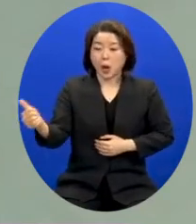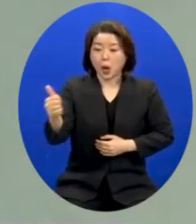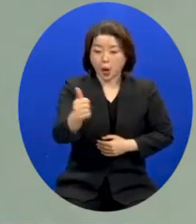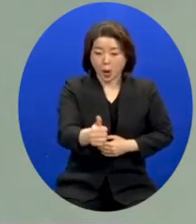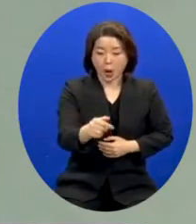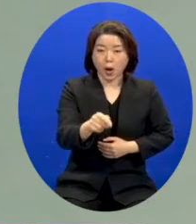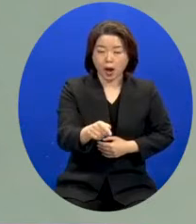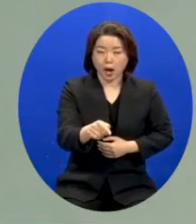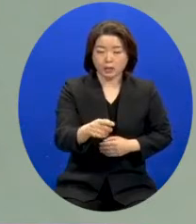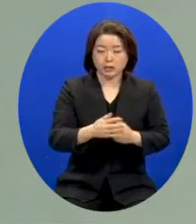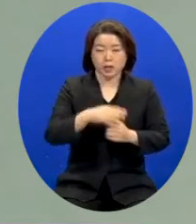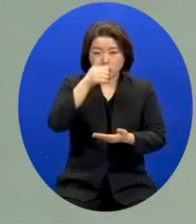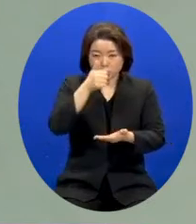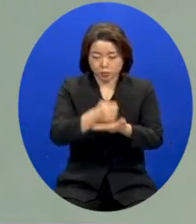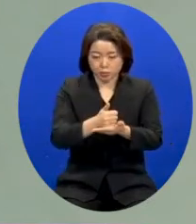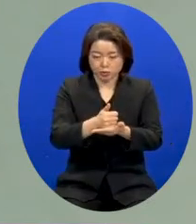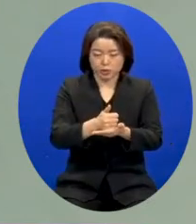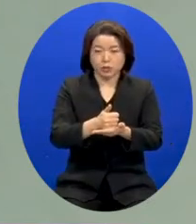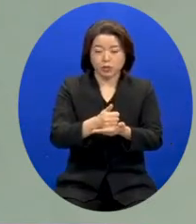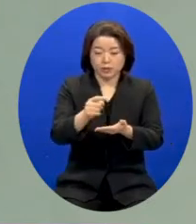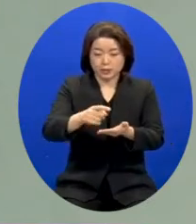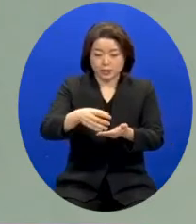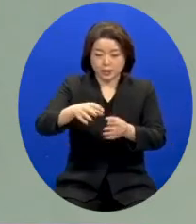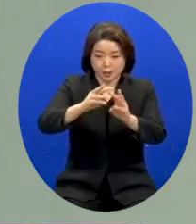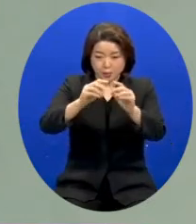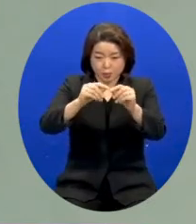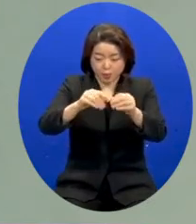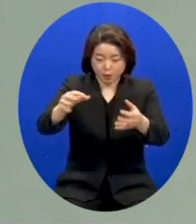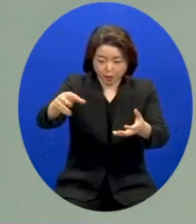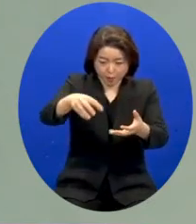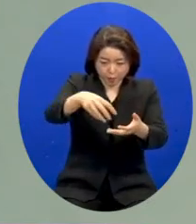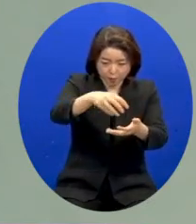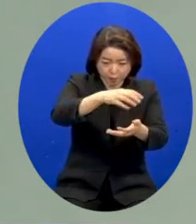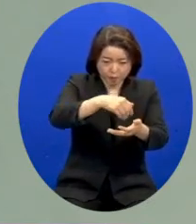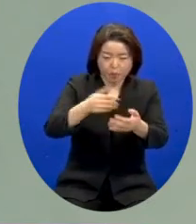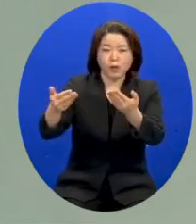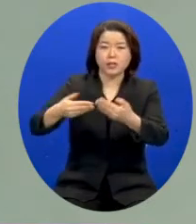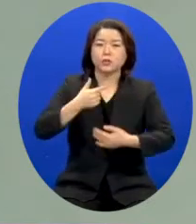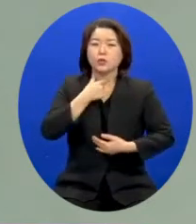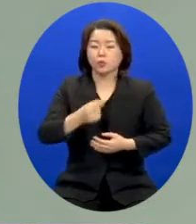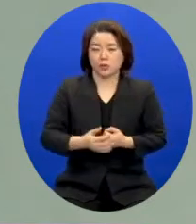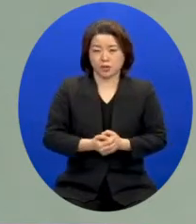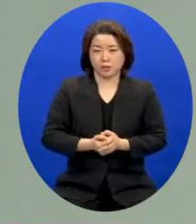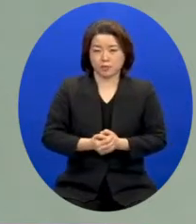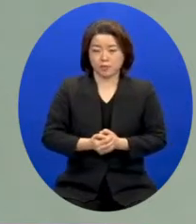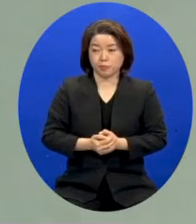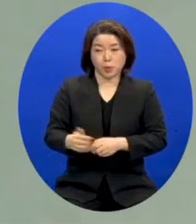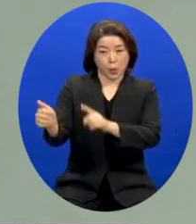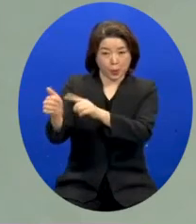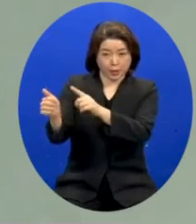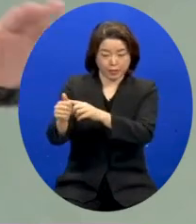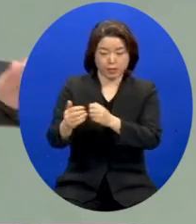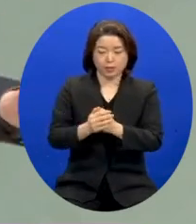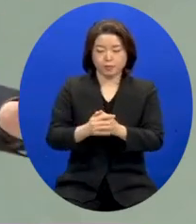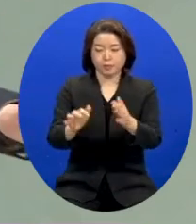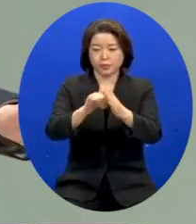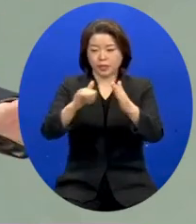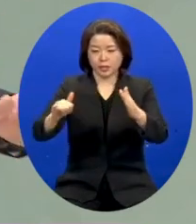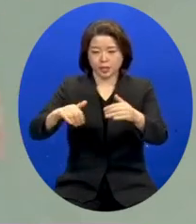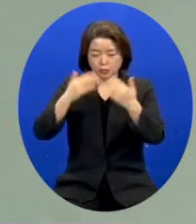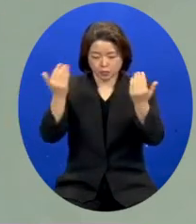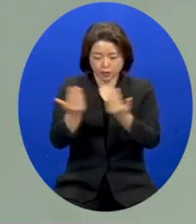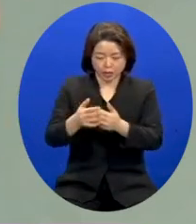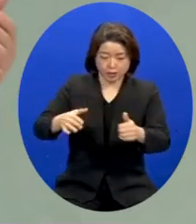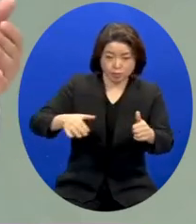가서 그 죄를 모아 주었으면 좋겠습니다. 두 번째는 반 드 브렉 씨가 가족들을 전부